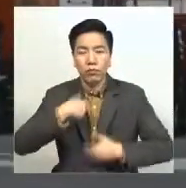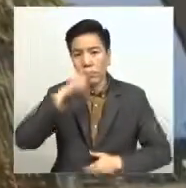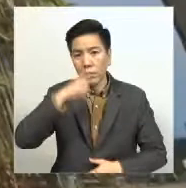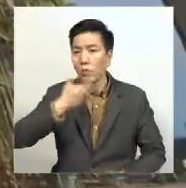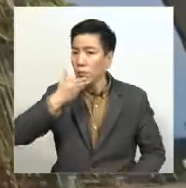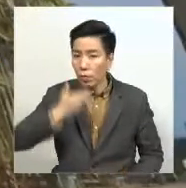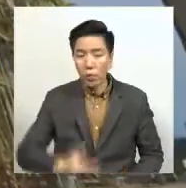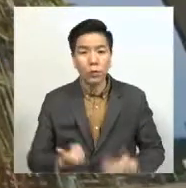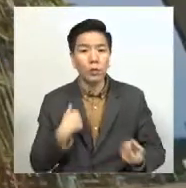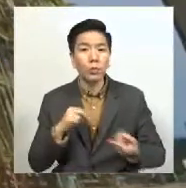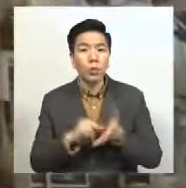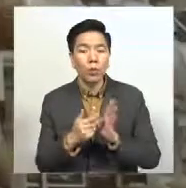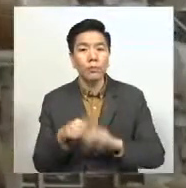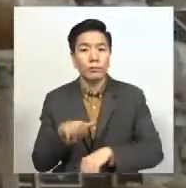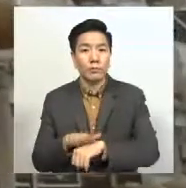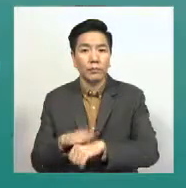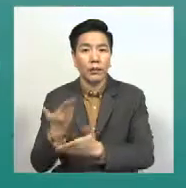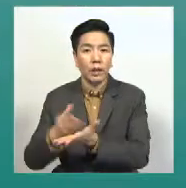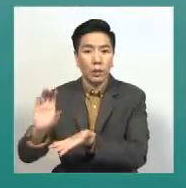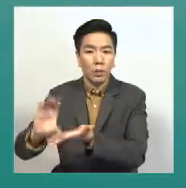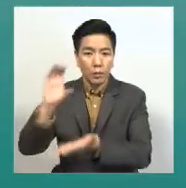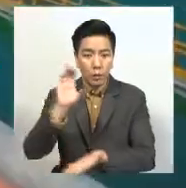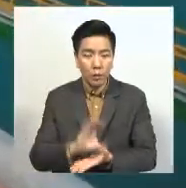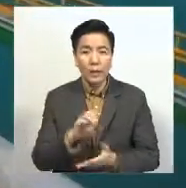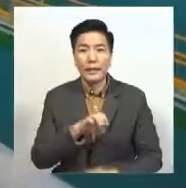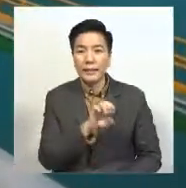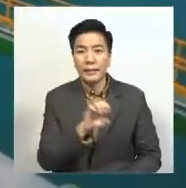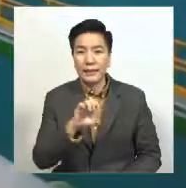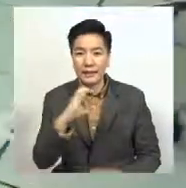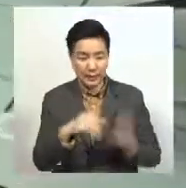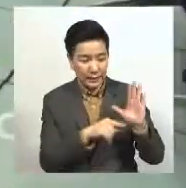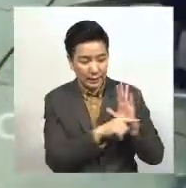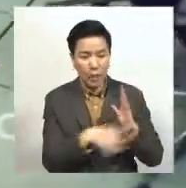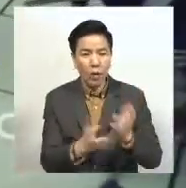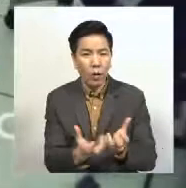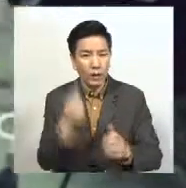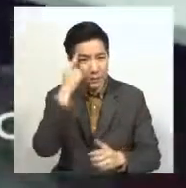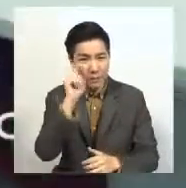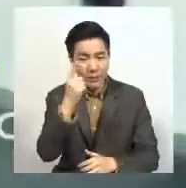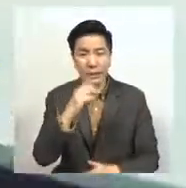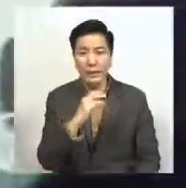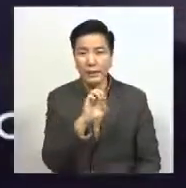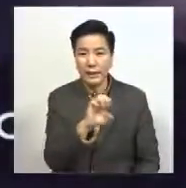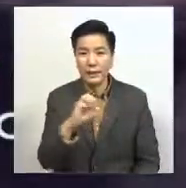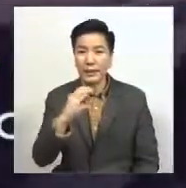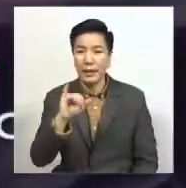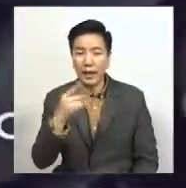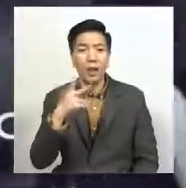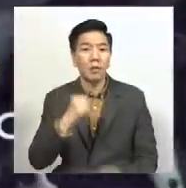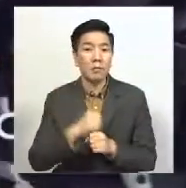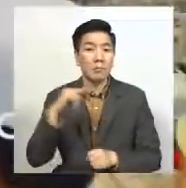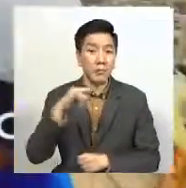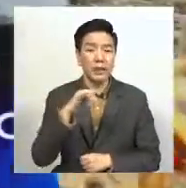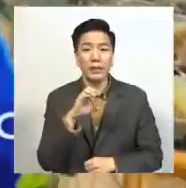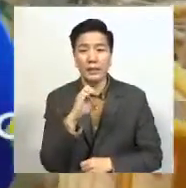โดยตลอดพร้อมกับเชิญชวนให้ร่วมลงทุนใน EEC และเขตนวัตกรรม EECI รวมทั้งด้านการบิ